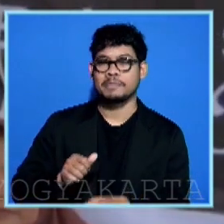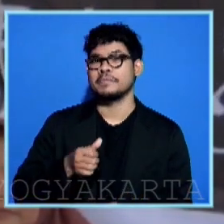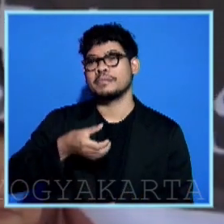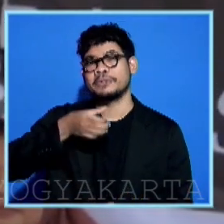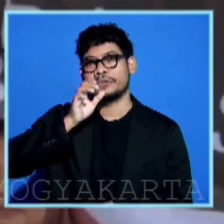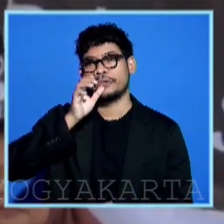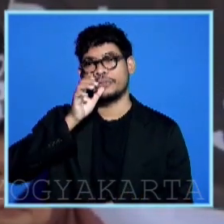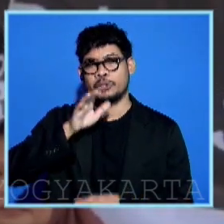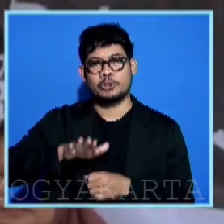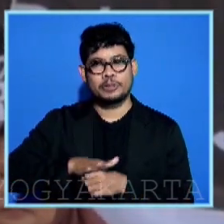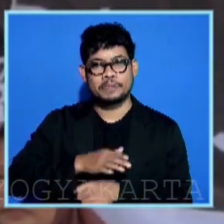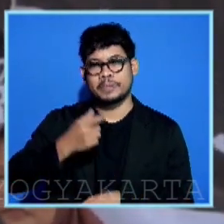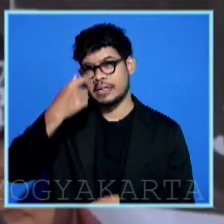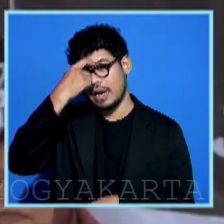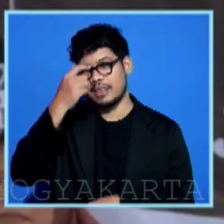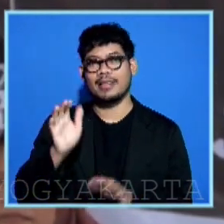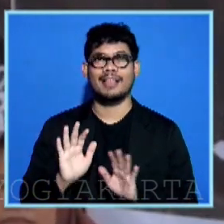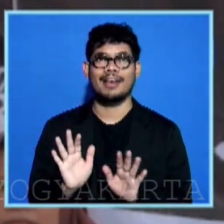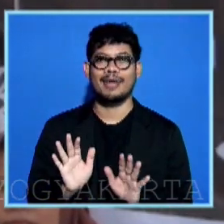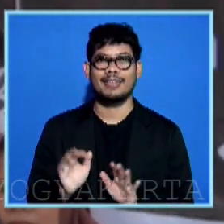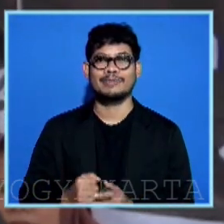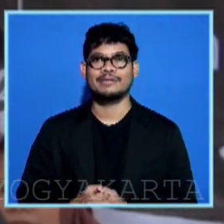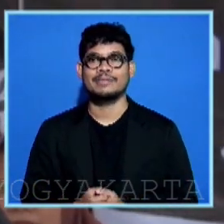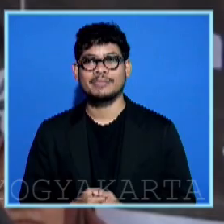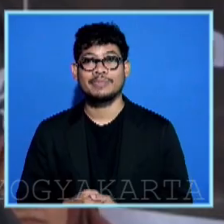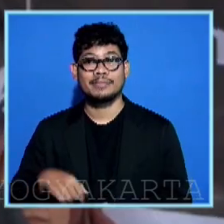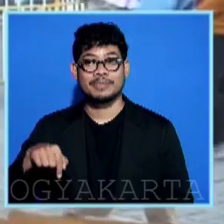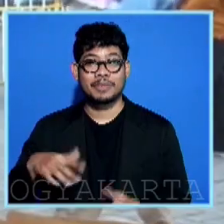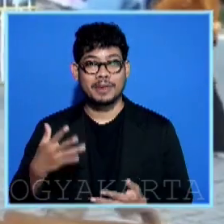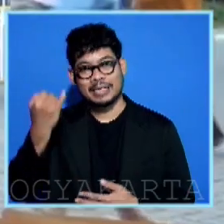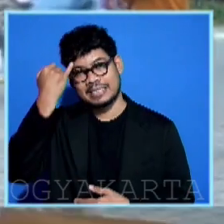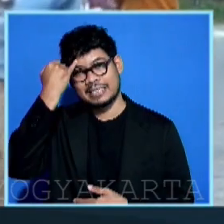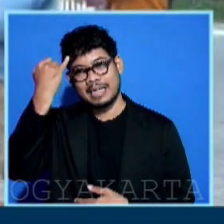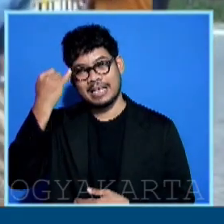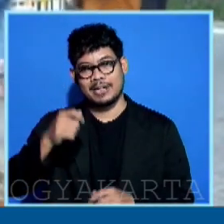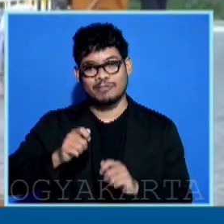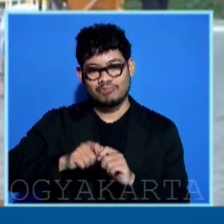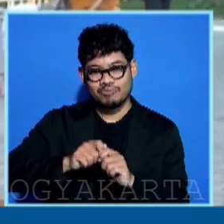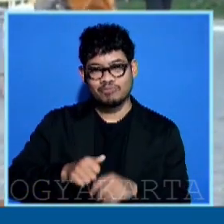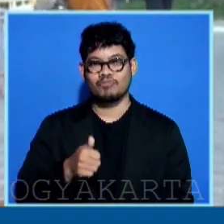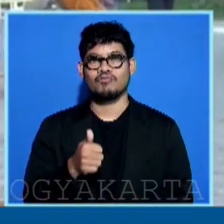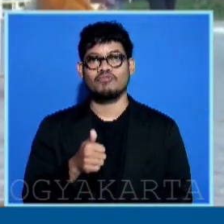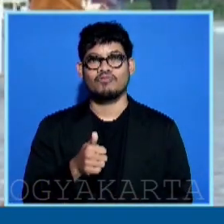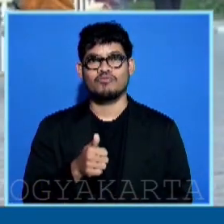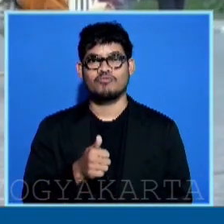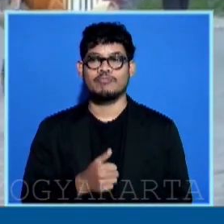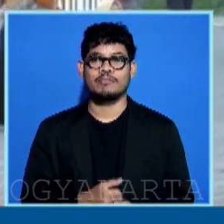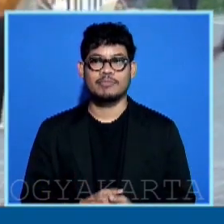mboten kraos lara. Dadi kula gadahi ide didamel niki dalam kemasan. Rencang-rencang sami remet